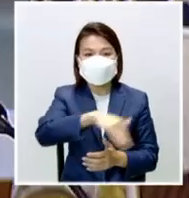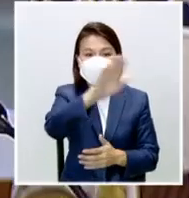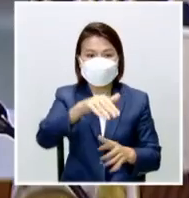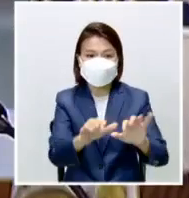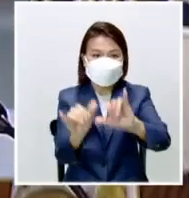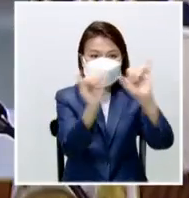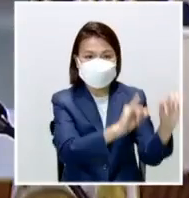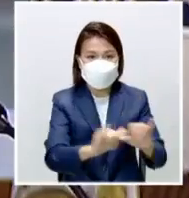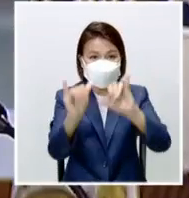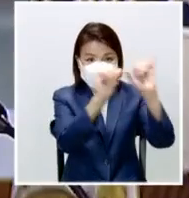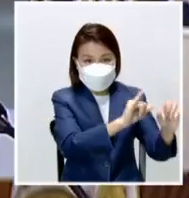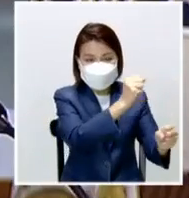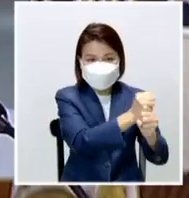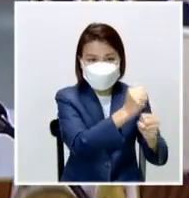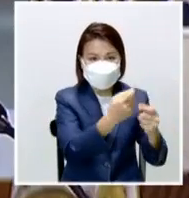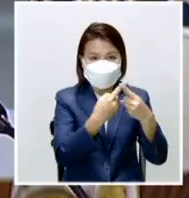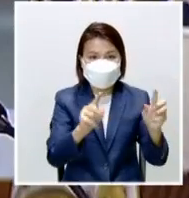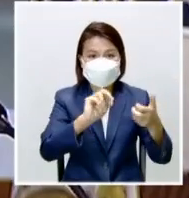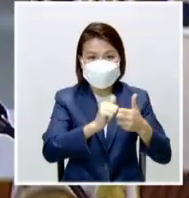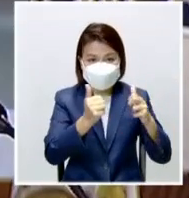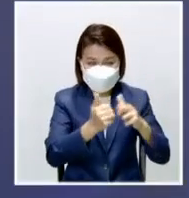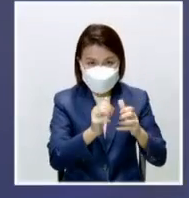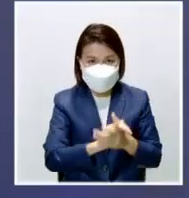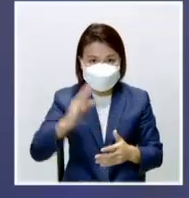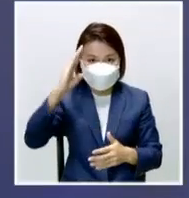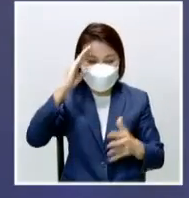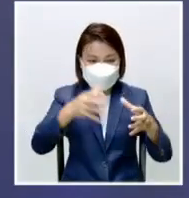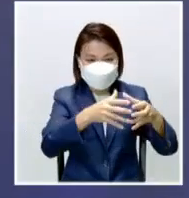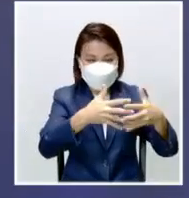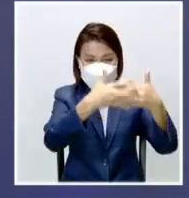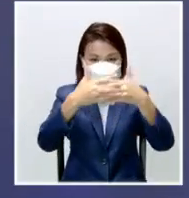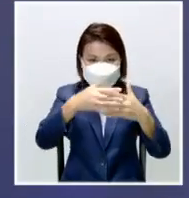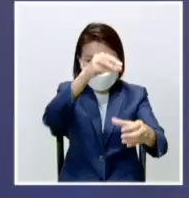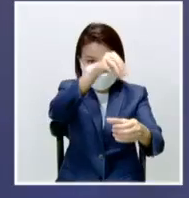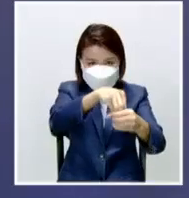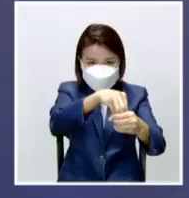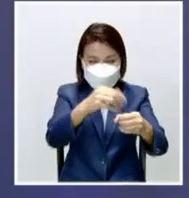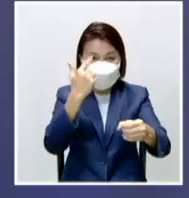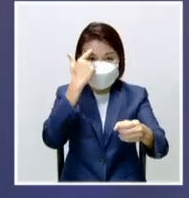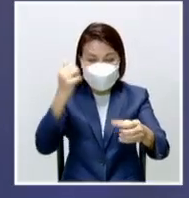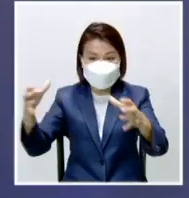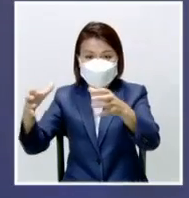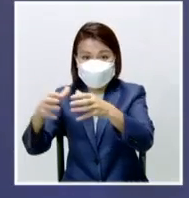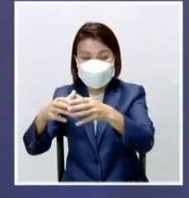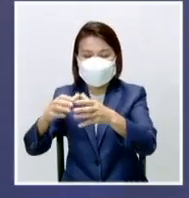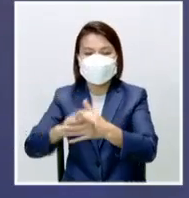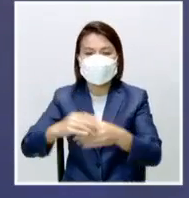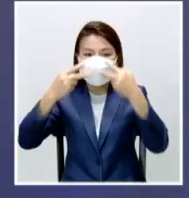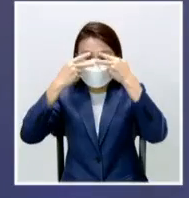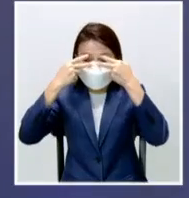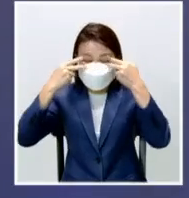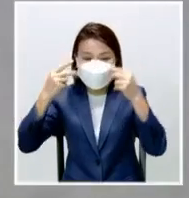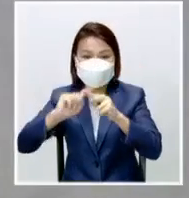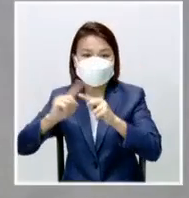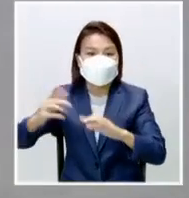ากที่สุดแต่ก็ยอมรับความจำกัดในศักยภาพของทหารสหรัฐในอัฟกานิสถานตอนนี้เพราะว่าตาลิบันเนี่ยยึดพื้นที่ไว้หมดแล้วยกเว้น